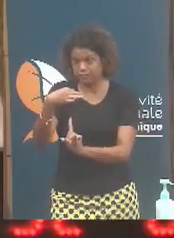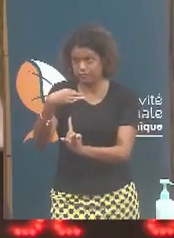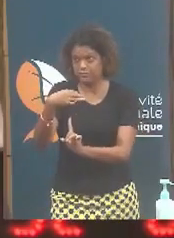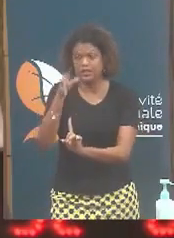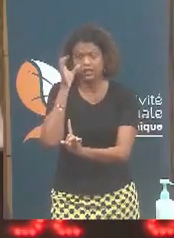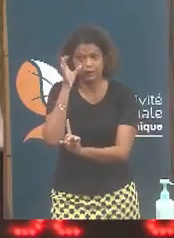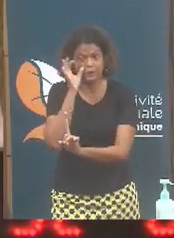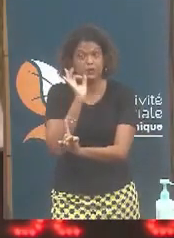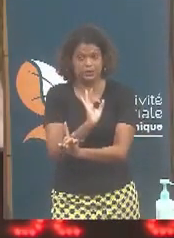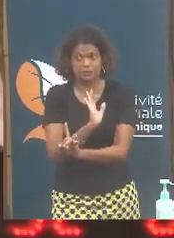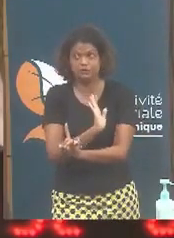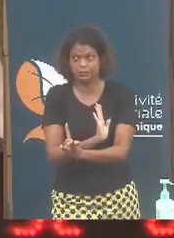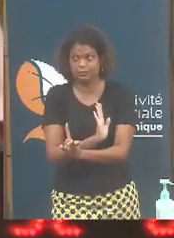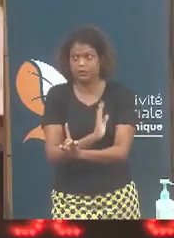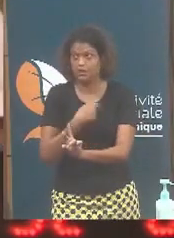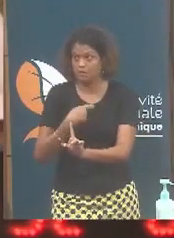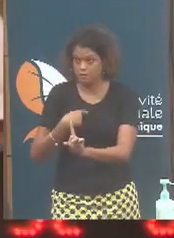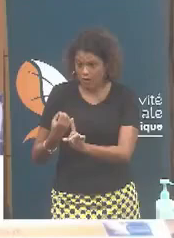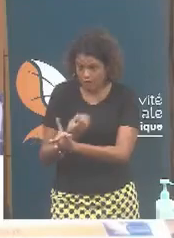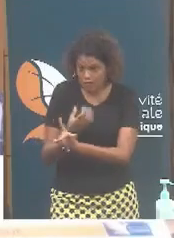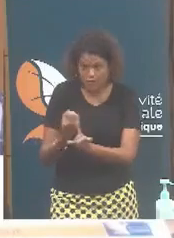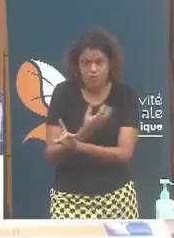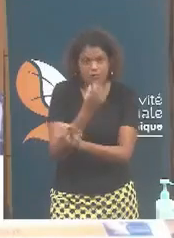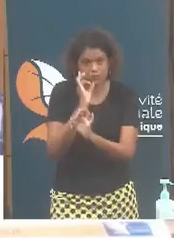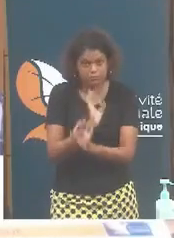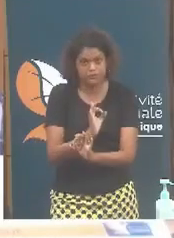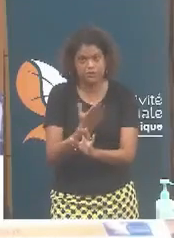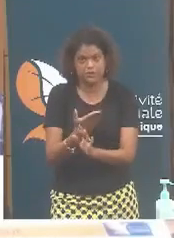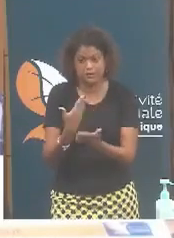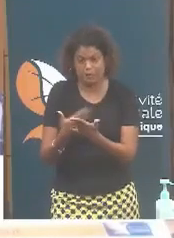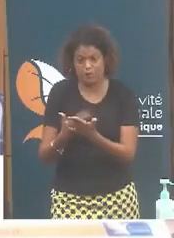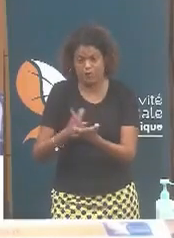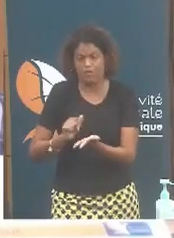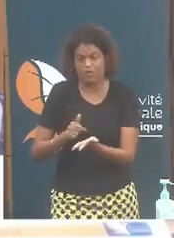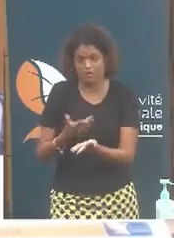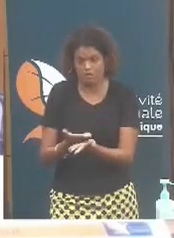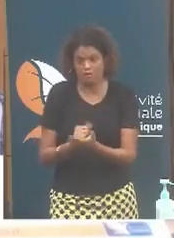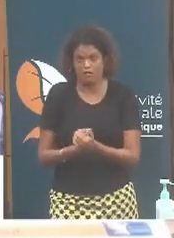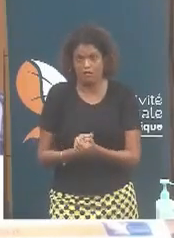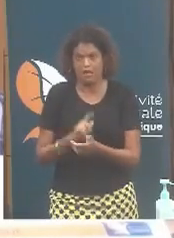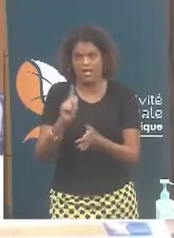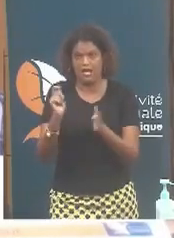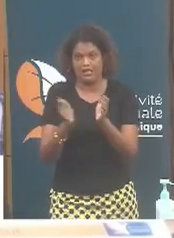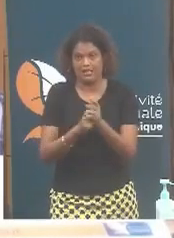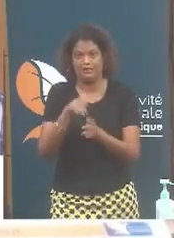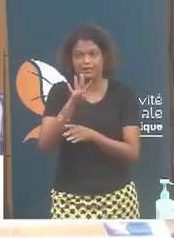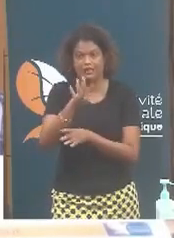Écoutez bien, je donne des informations, des faits pour lesquels j'ai les preuves. Le 4